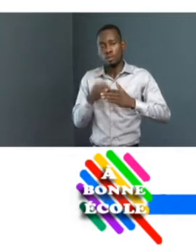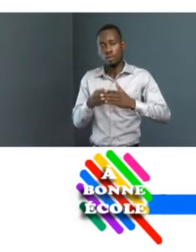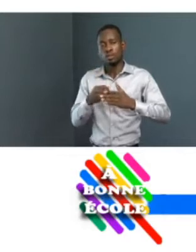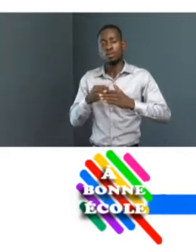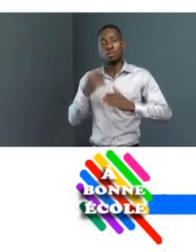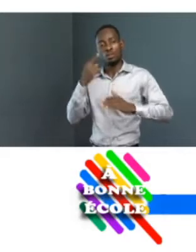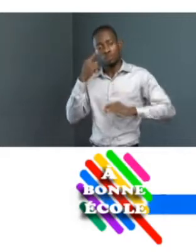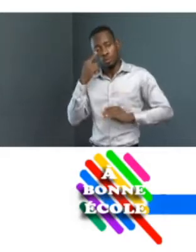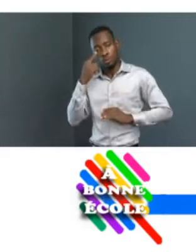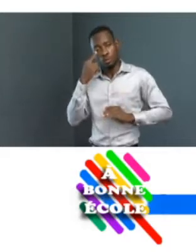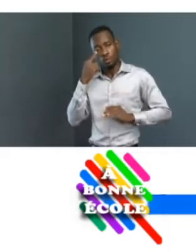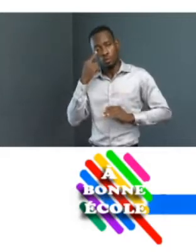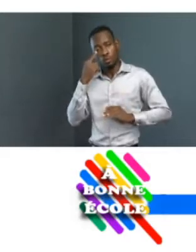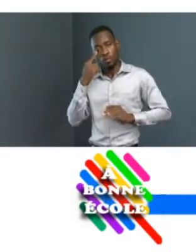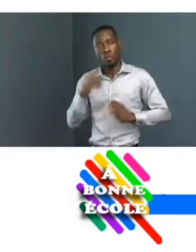antéro-postérieure de l'œil.